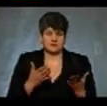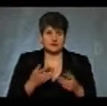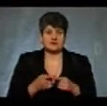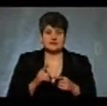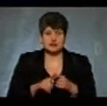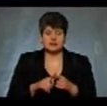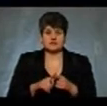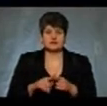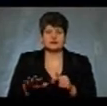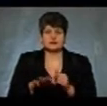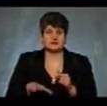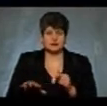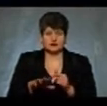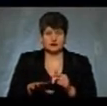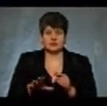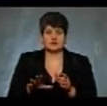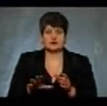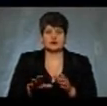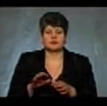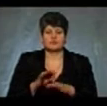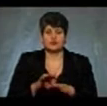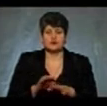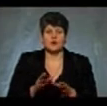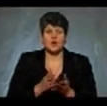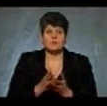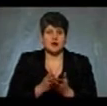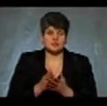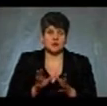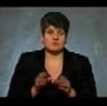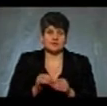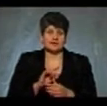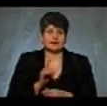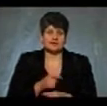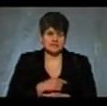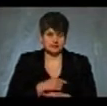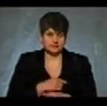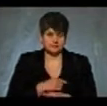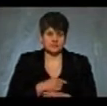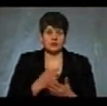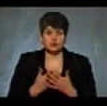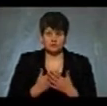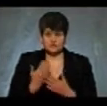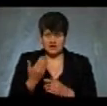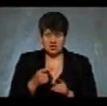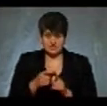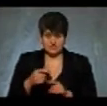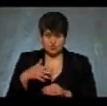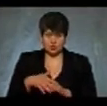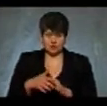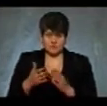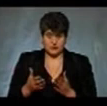проведення операції об'єднаних сил. Тобто, з ваших слів стає зрозуміло,